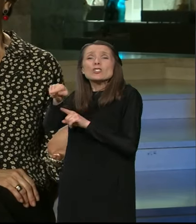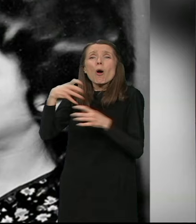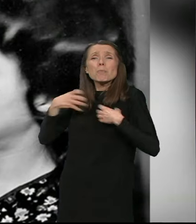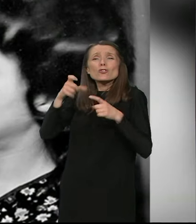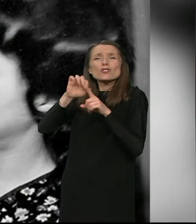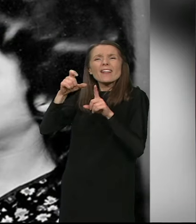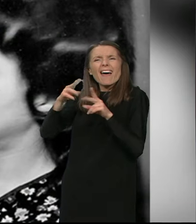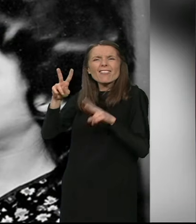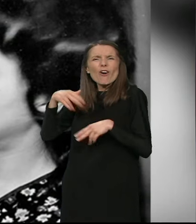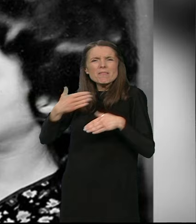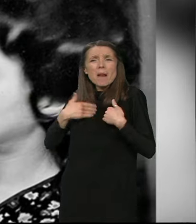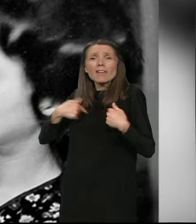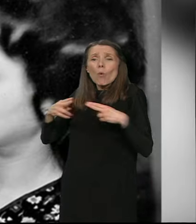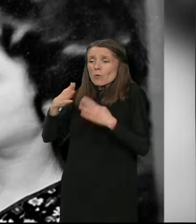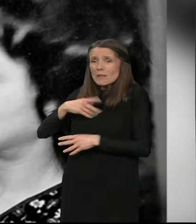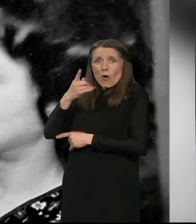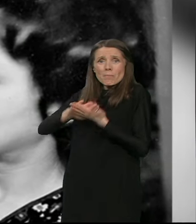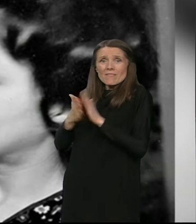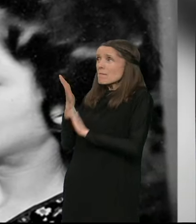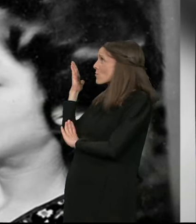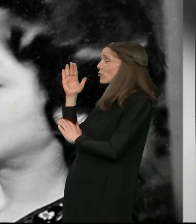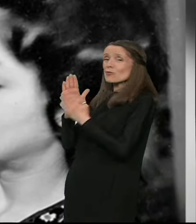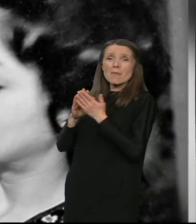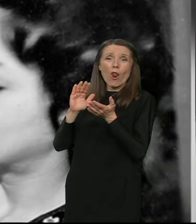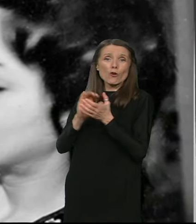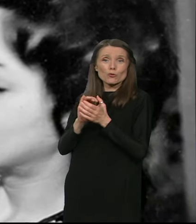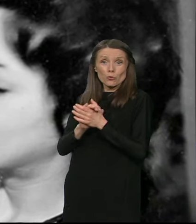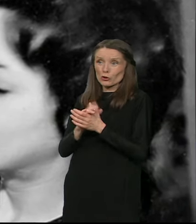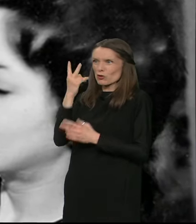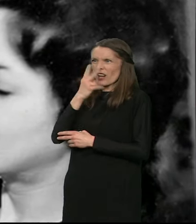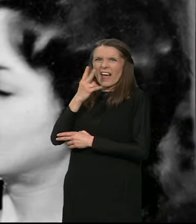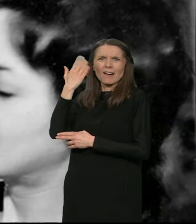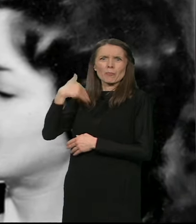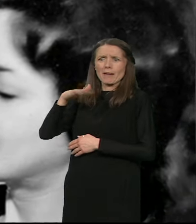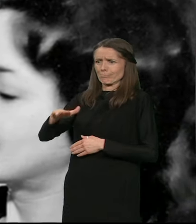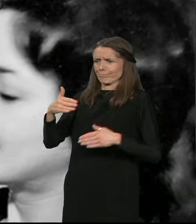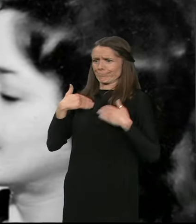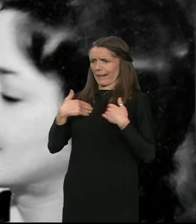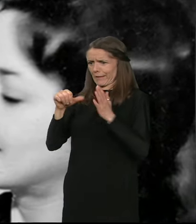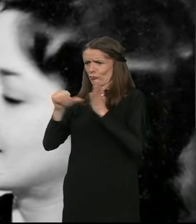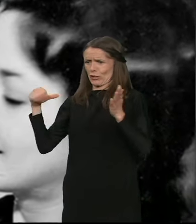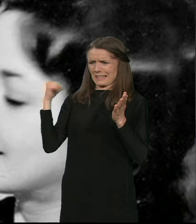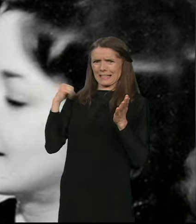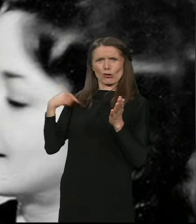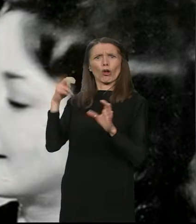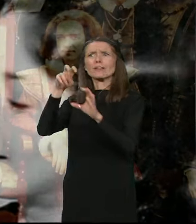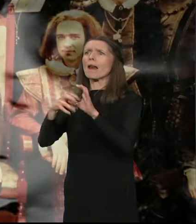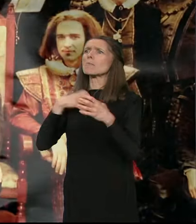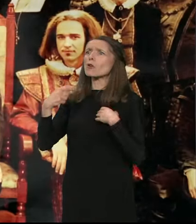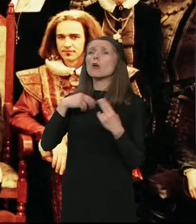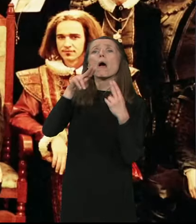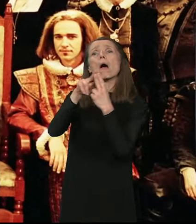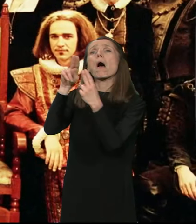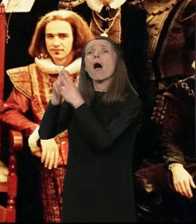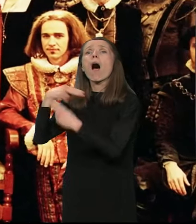Žutića. Znači, sve je i počelo tako. Naravno, ja tad ni sanjala nisam da ću se uopšte ni zabavljati sa Mišom,